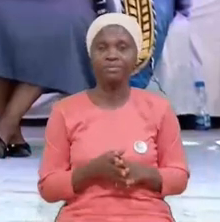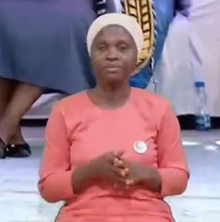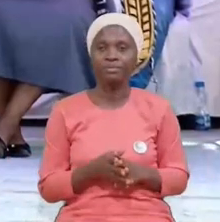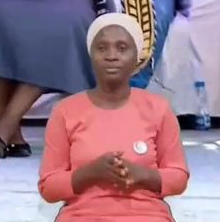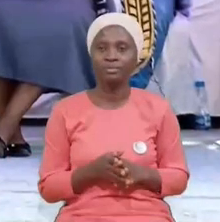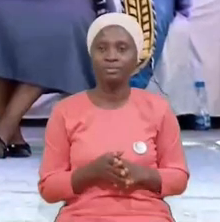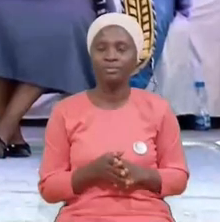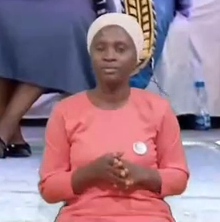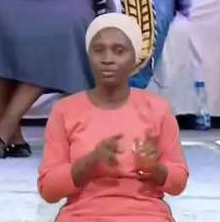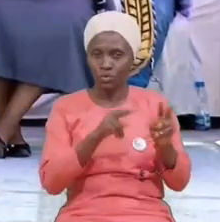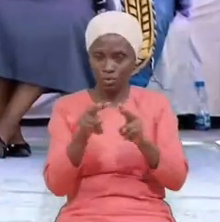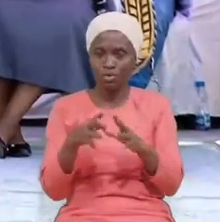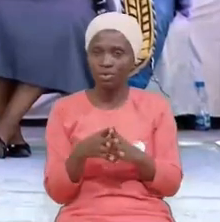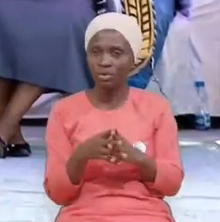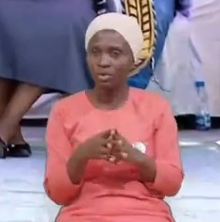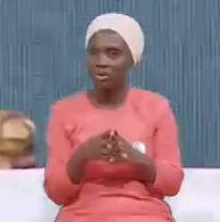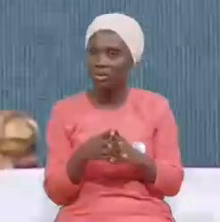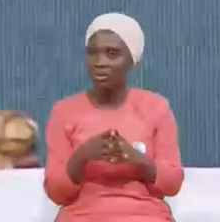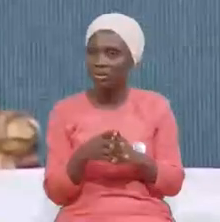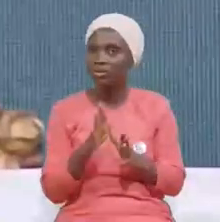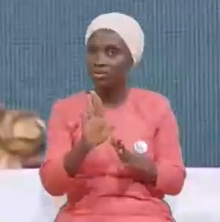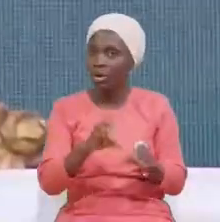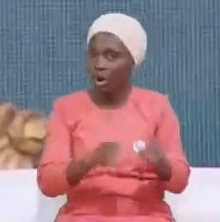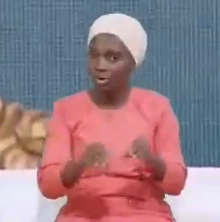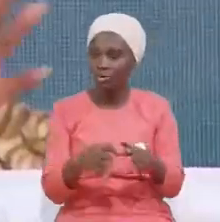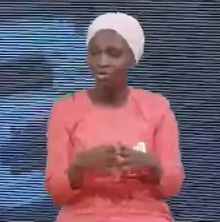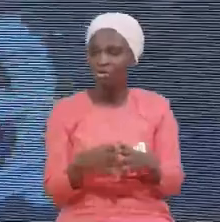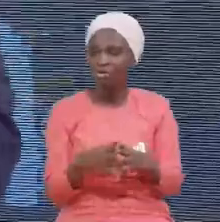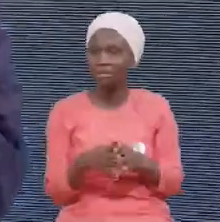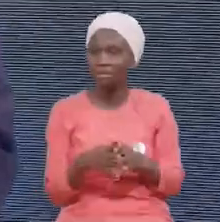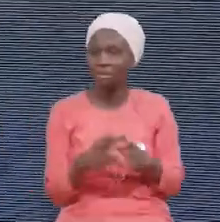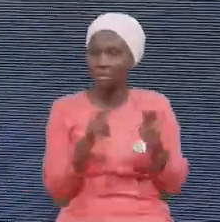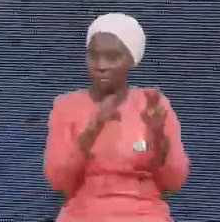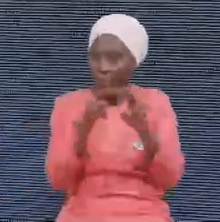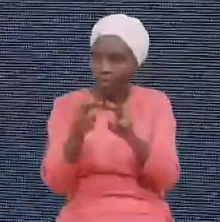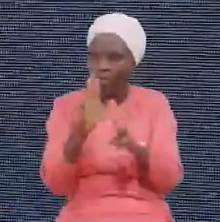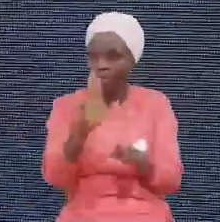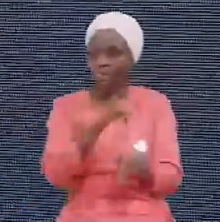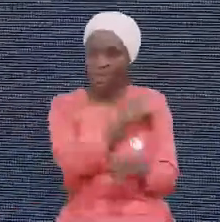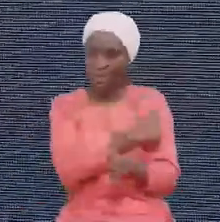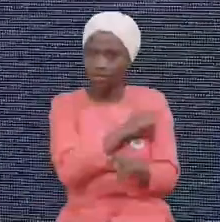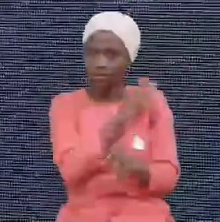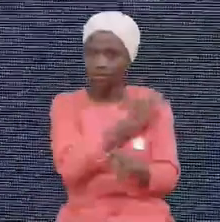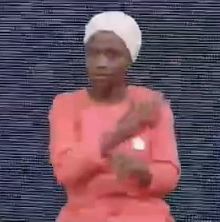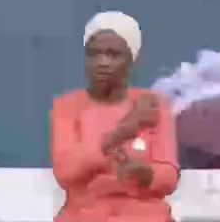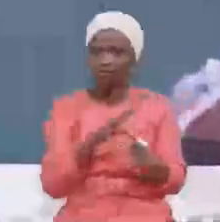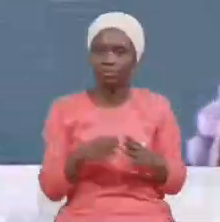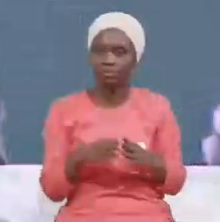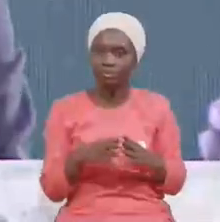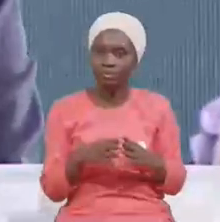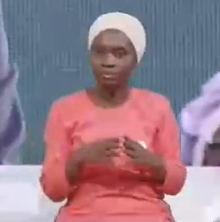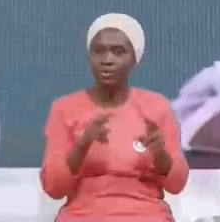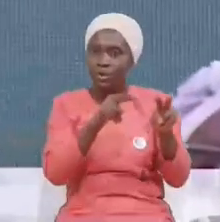Et tu veilles sur tes actions. Tu veilles sur ton attitude. Tu veilles sur